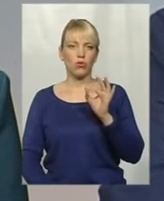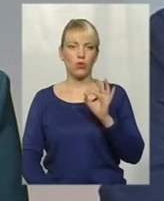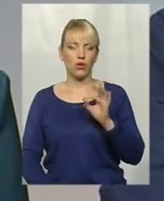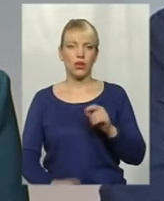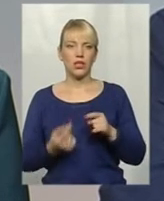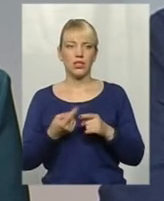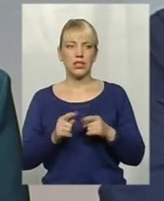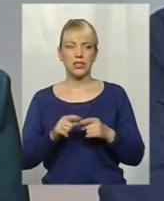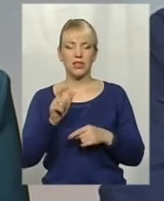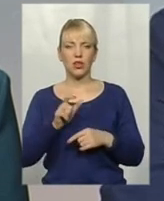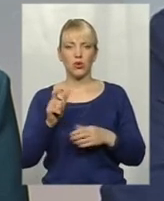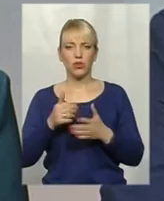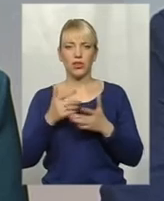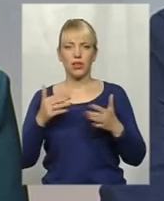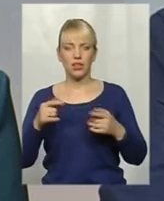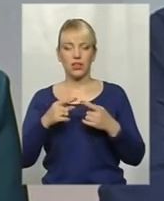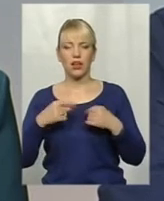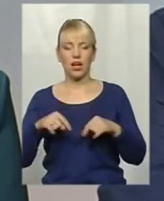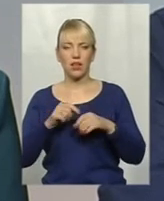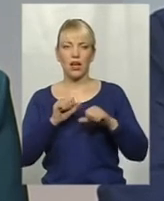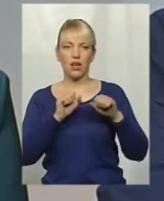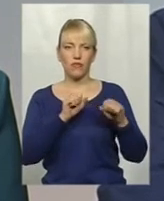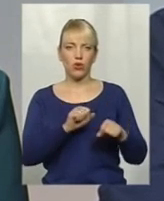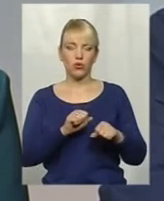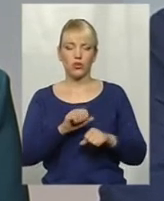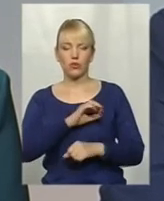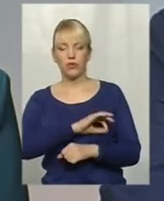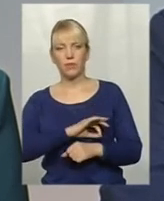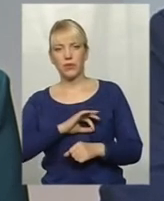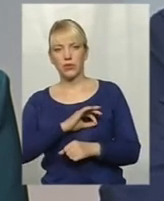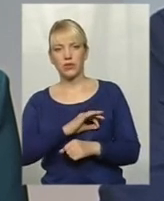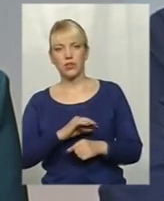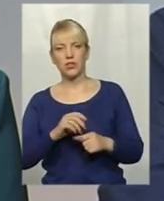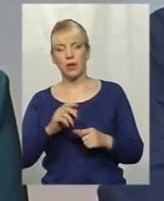з різних були галузей, з адвокатури, з юстиції, з органів